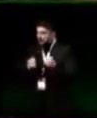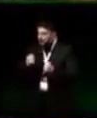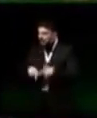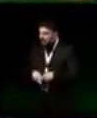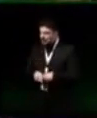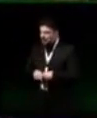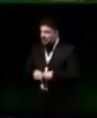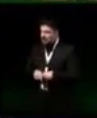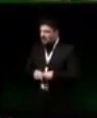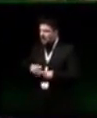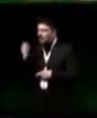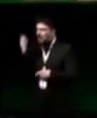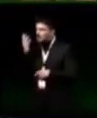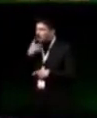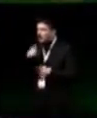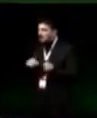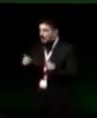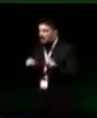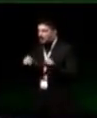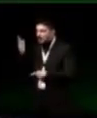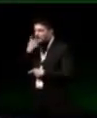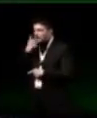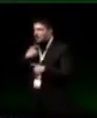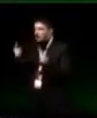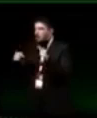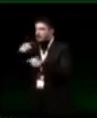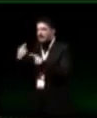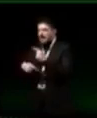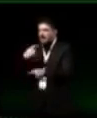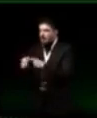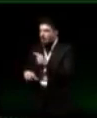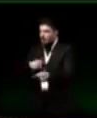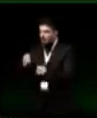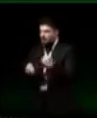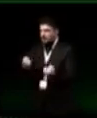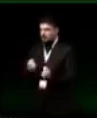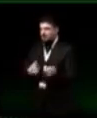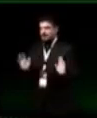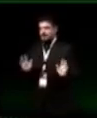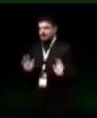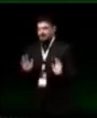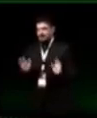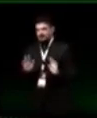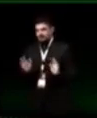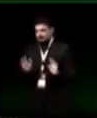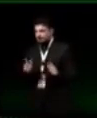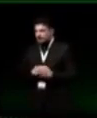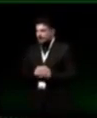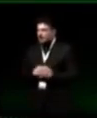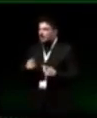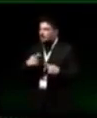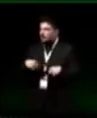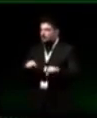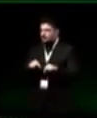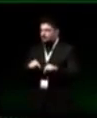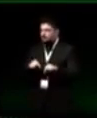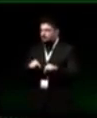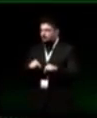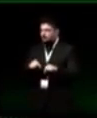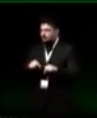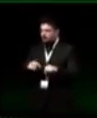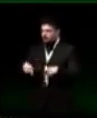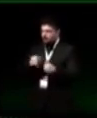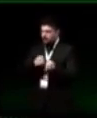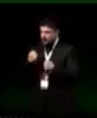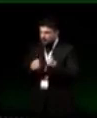sbagliato secolo nel fare contestazioni come quelle che abbiamo visto. Eppure il nostro compito non è rincorrere costoro. Il